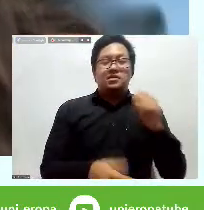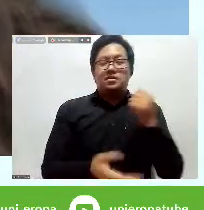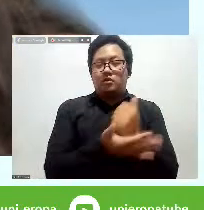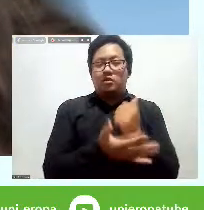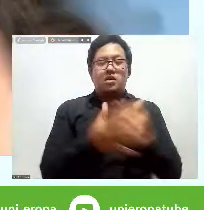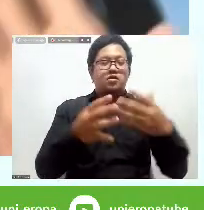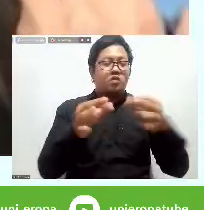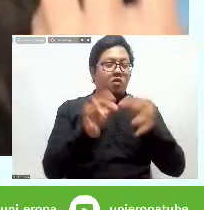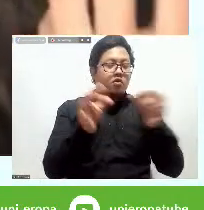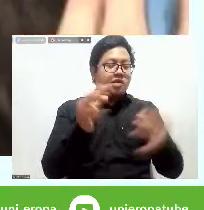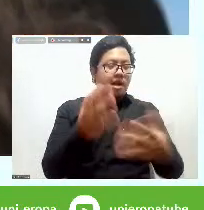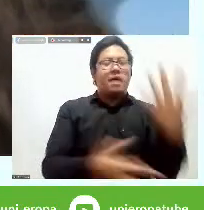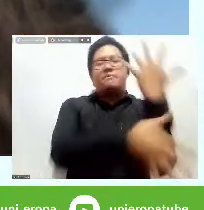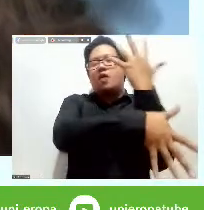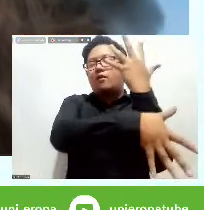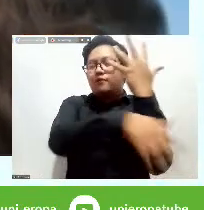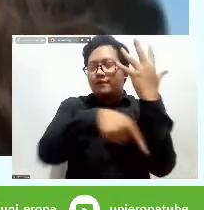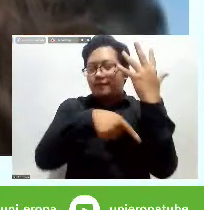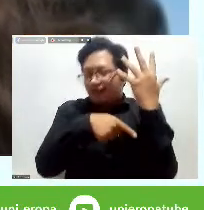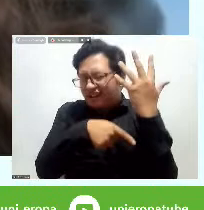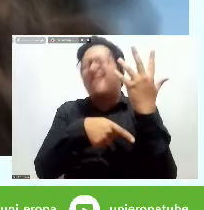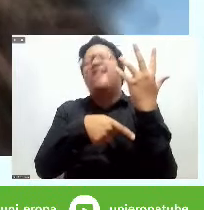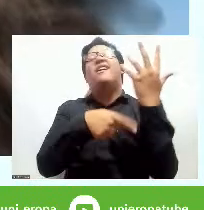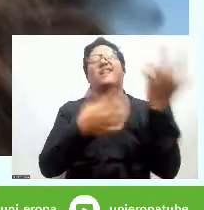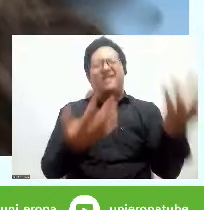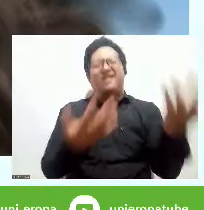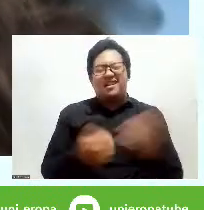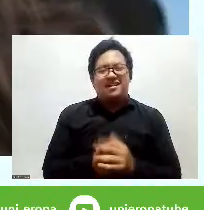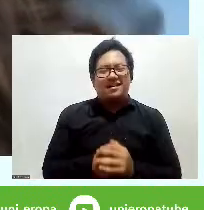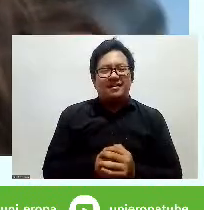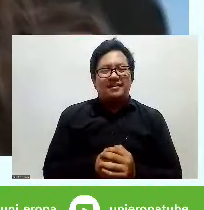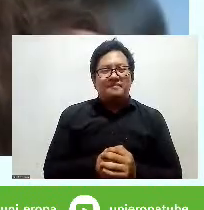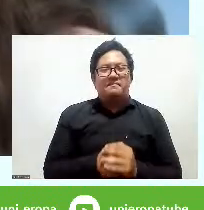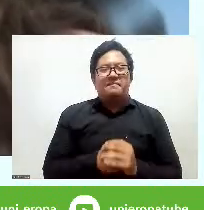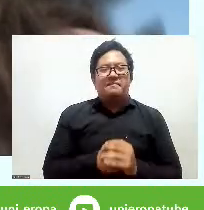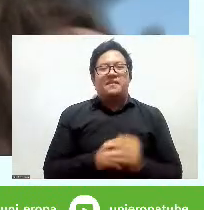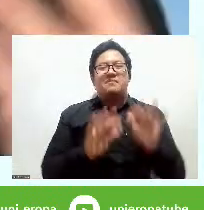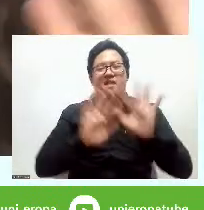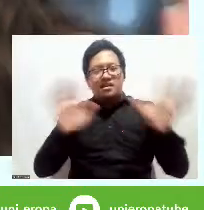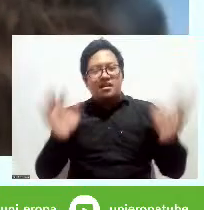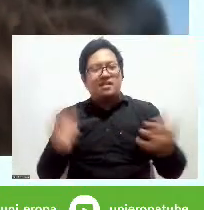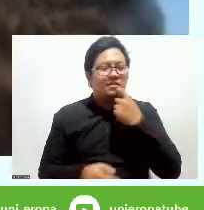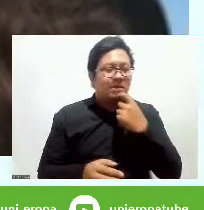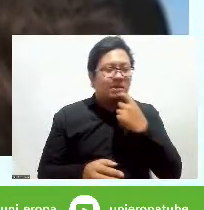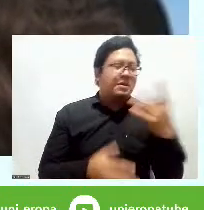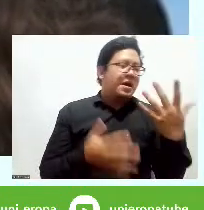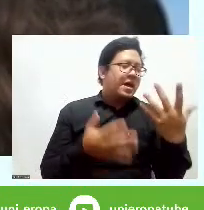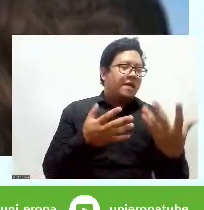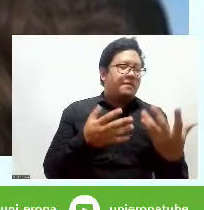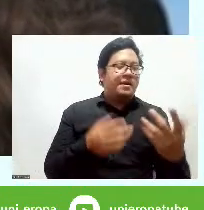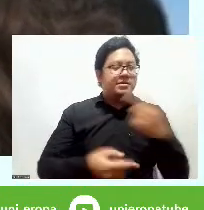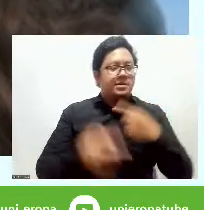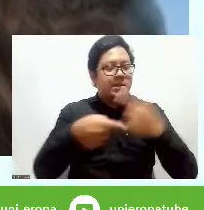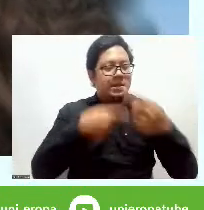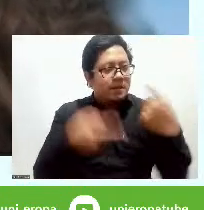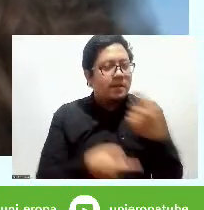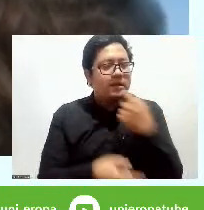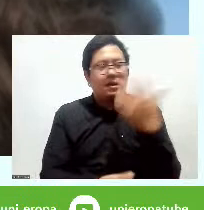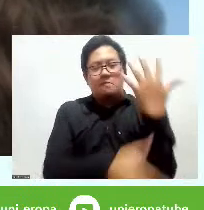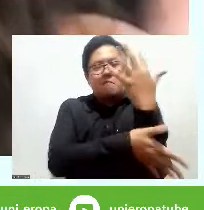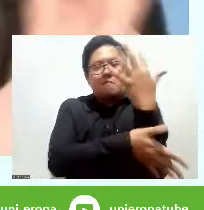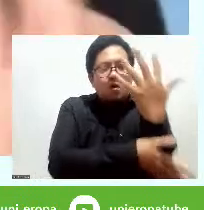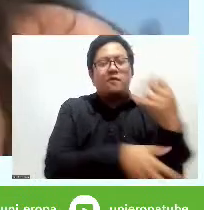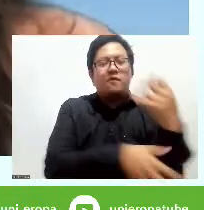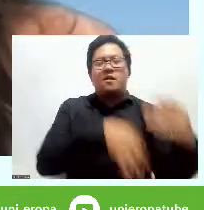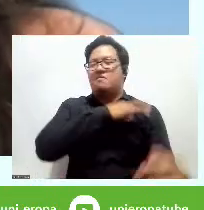dan aku seneng banget udah mulai banyak orang balas sangtopihitam mangrove kemudian mengangkat M apa